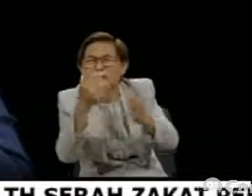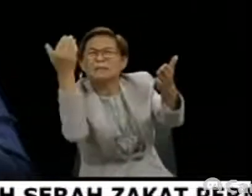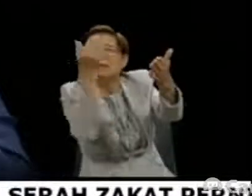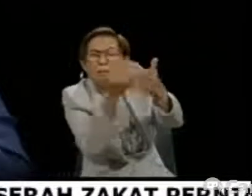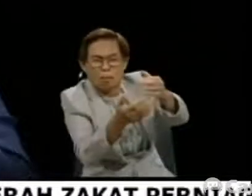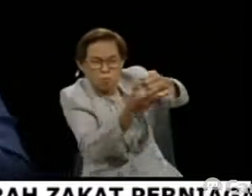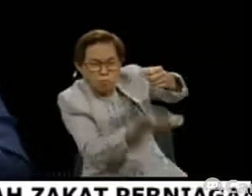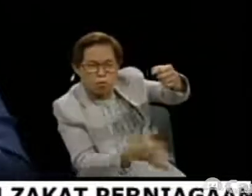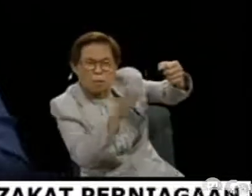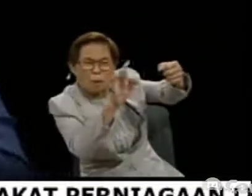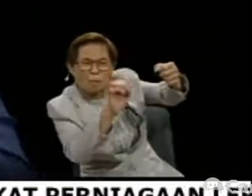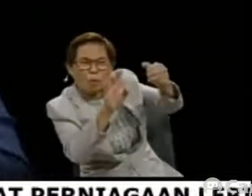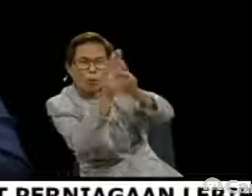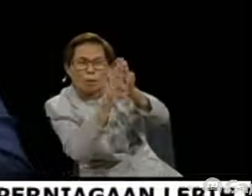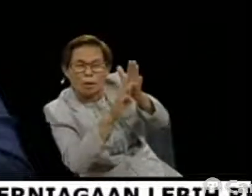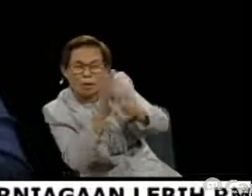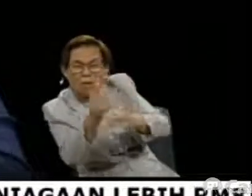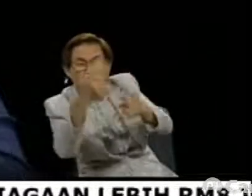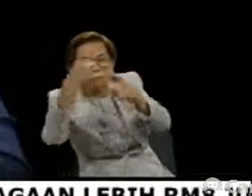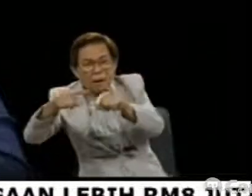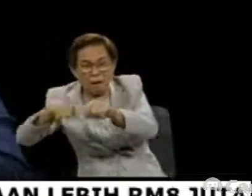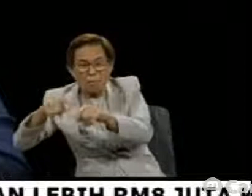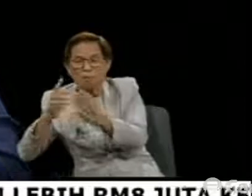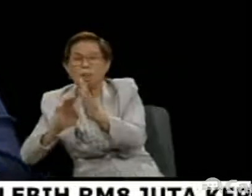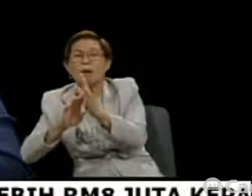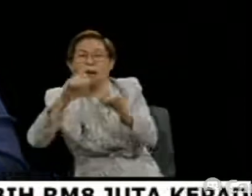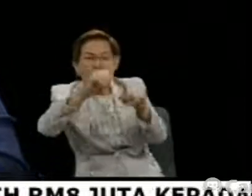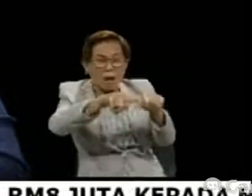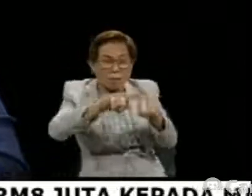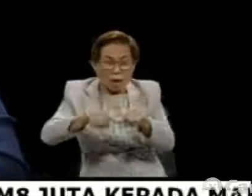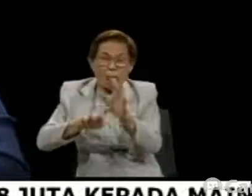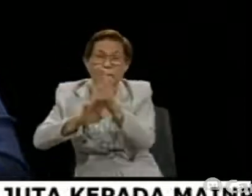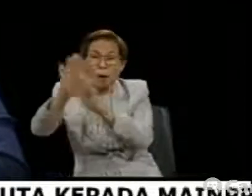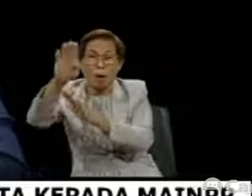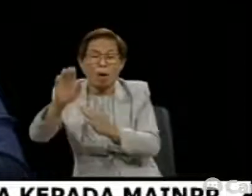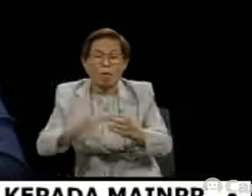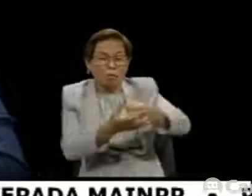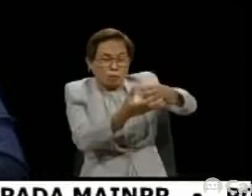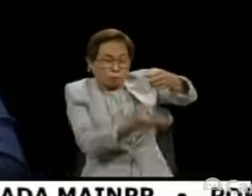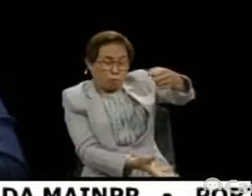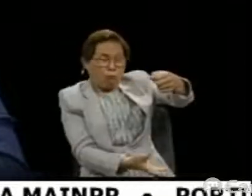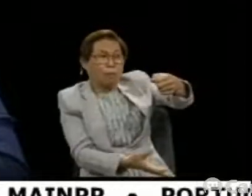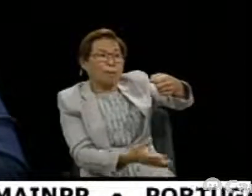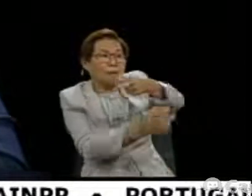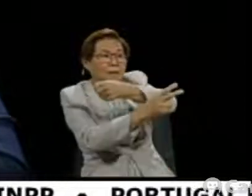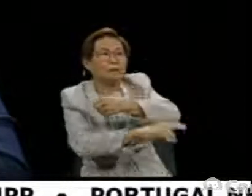kontaknya m per belanja pembangunan pada tahun ini aprukan yang dibeli